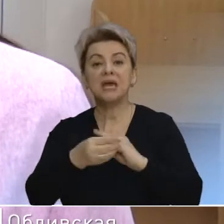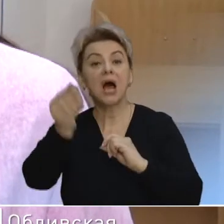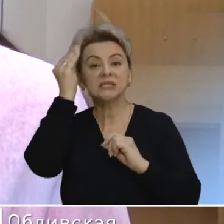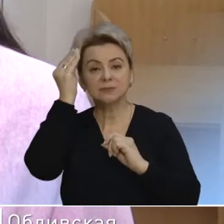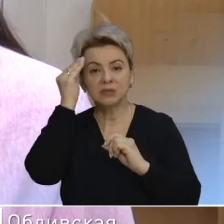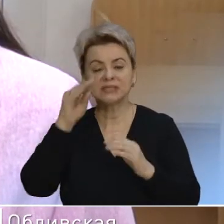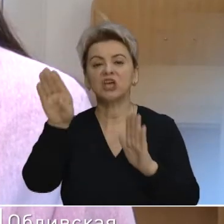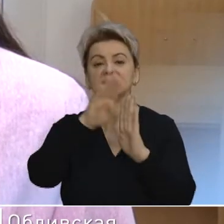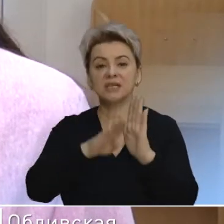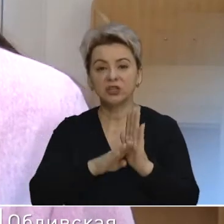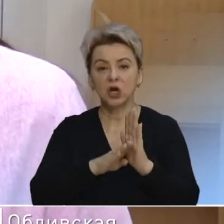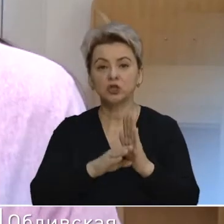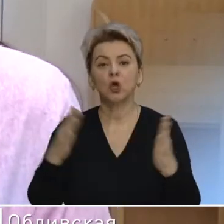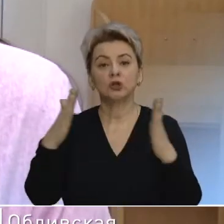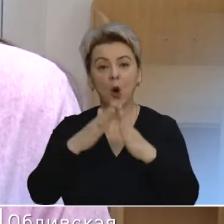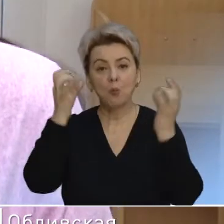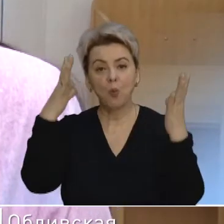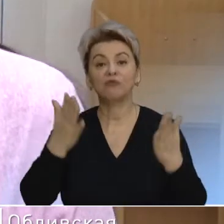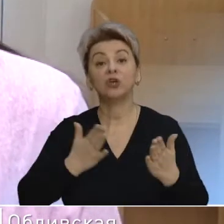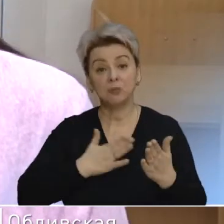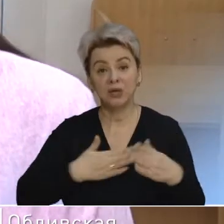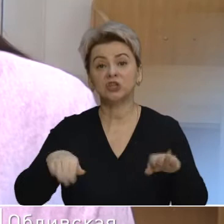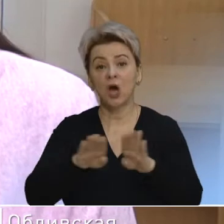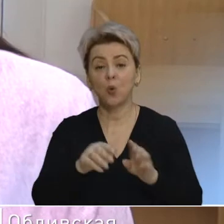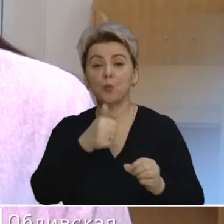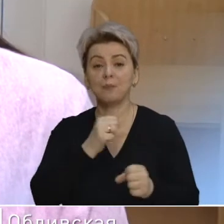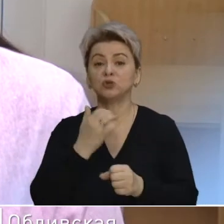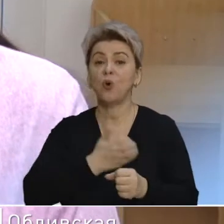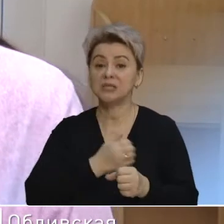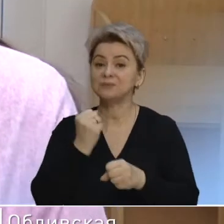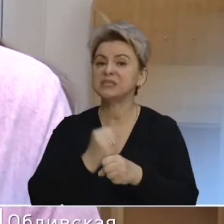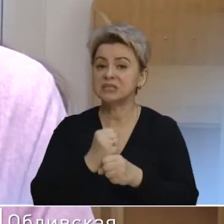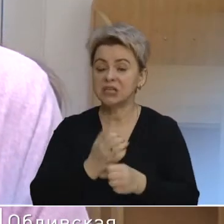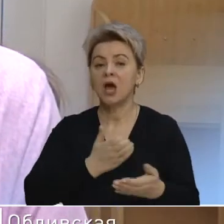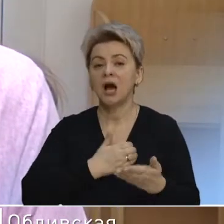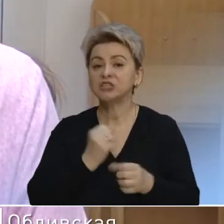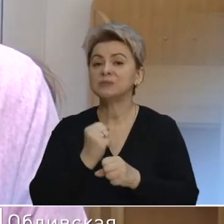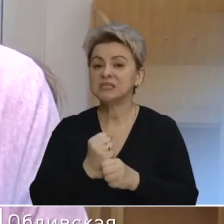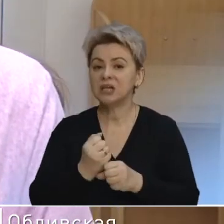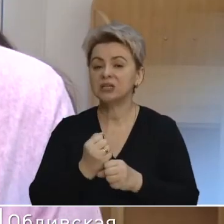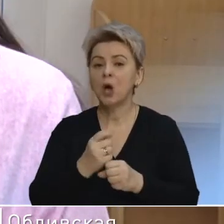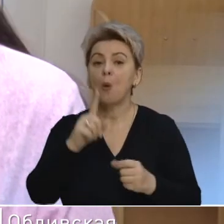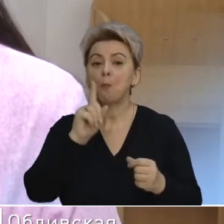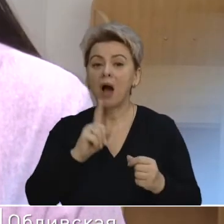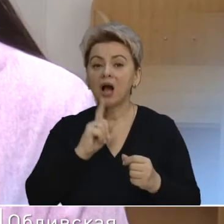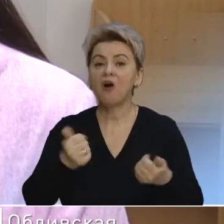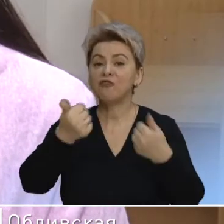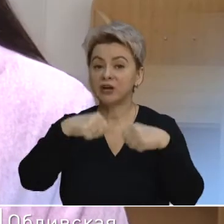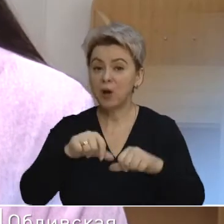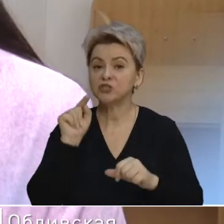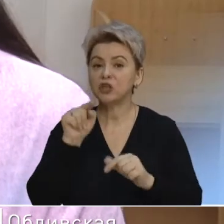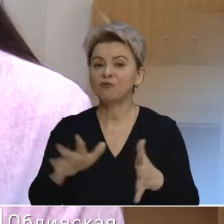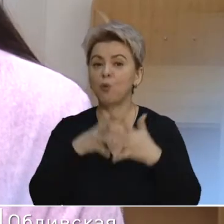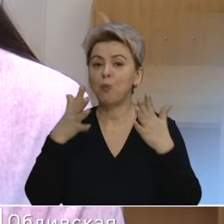переосмыслением задач домов культуры. И мы, собственно, такую попытку хотим предпринять. Хотим предпринять ее пока в формате